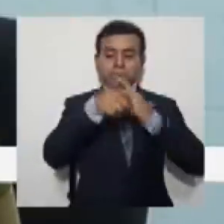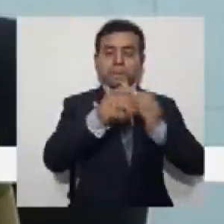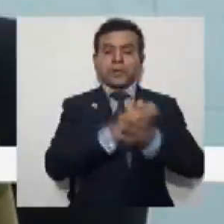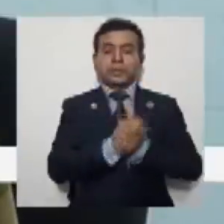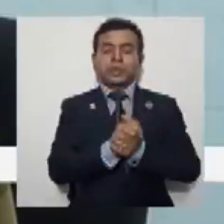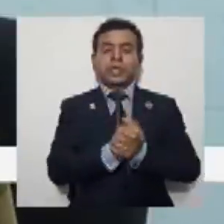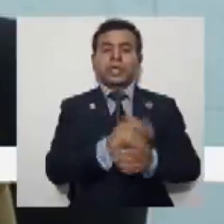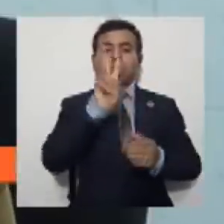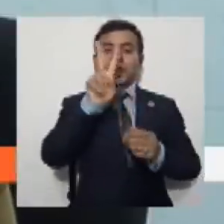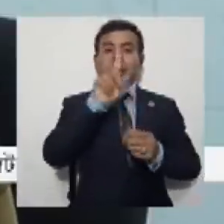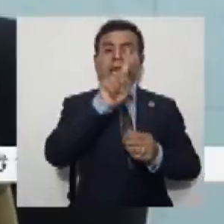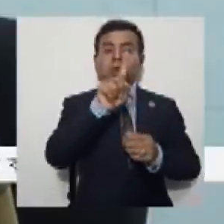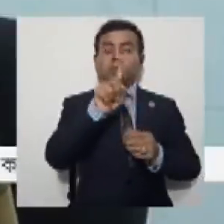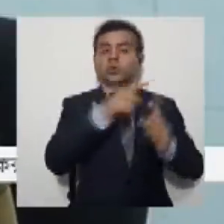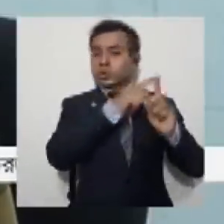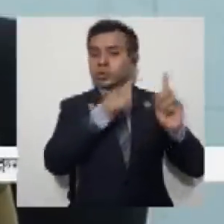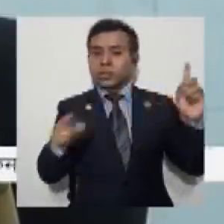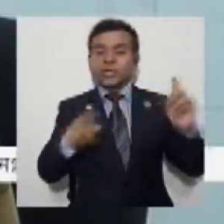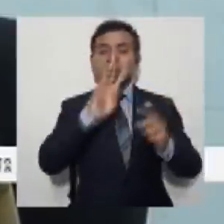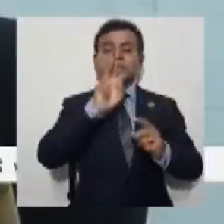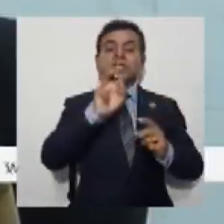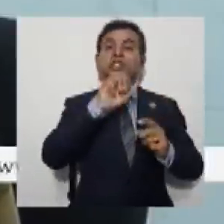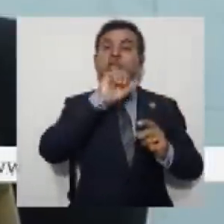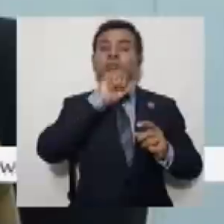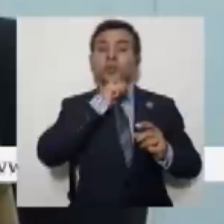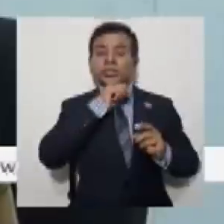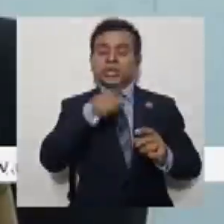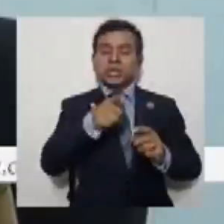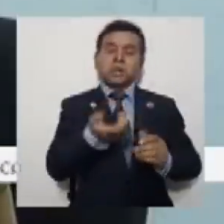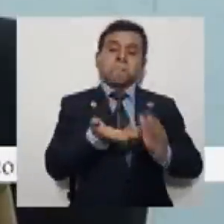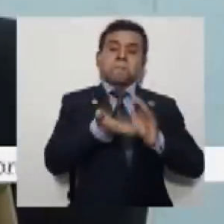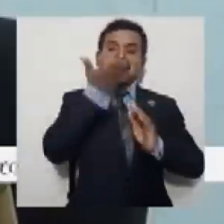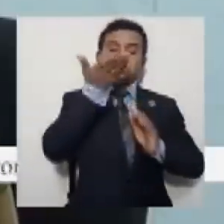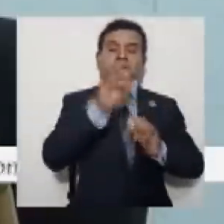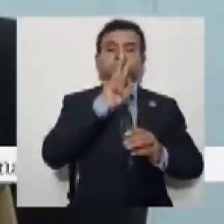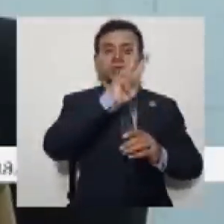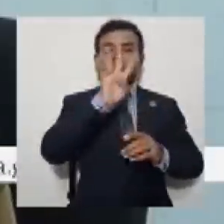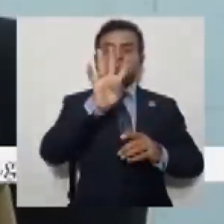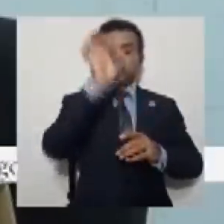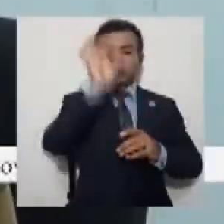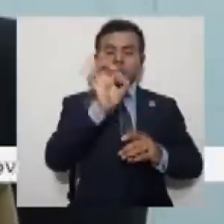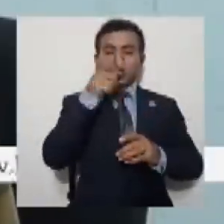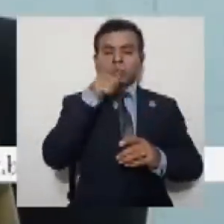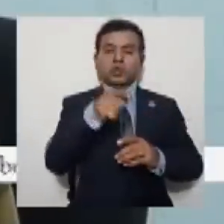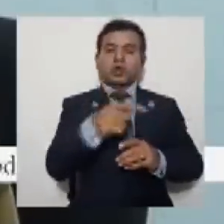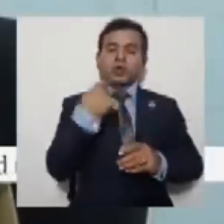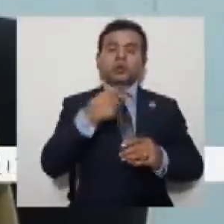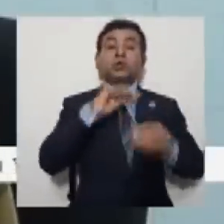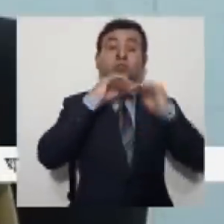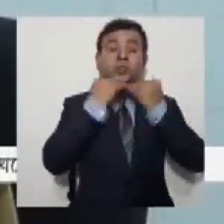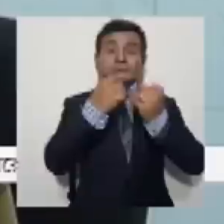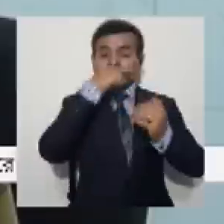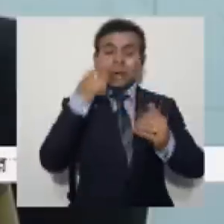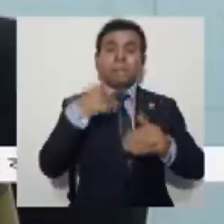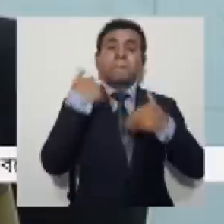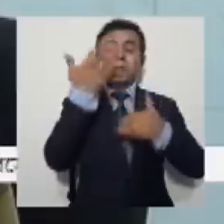সর্বাধিক 24 শতাংশ আক্রান্ত ব্যক্তি আছে কাজেই আমি আবারও বলি বারবার বলি যে আপনারা এই